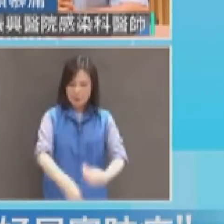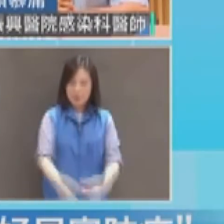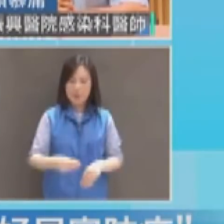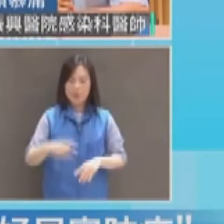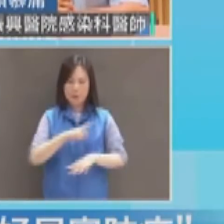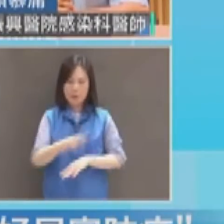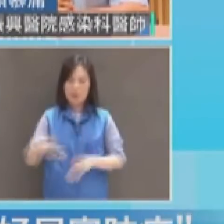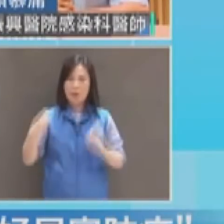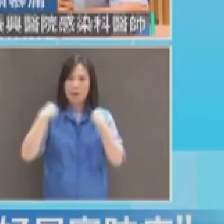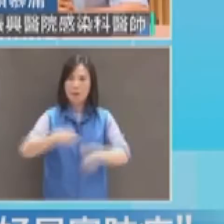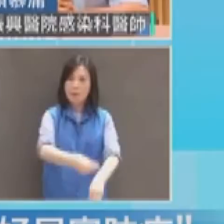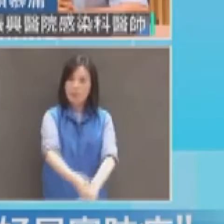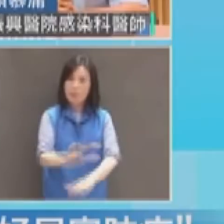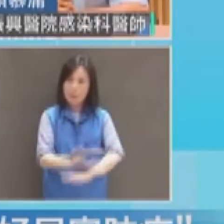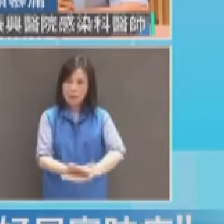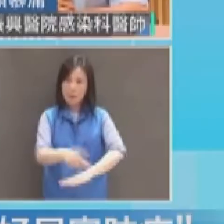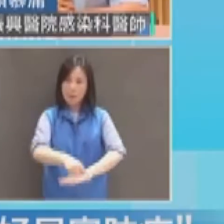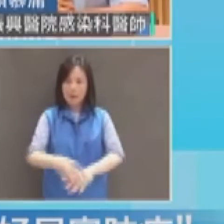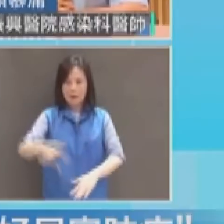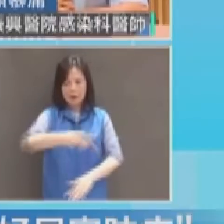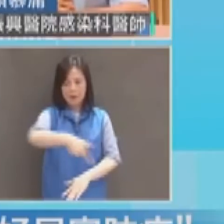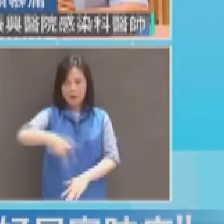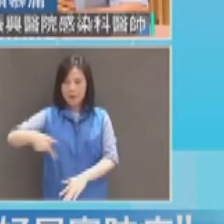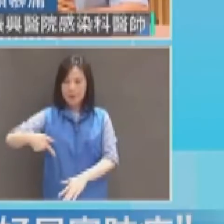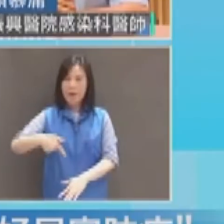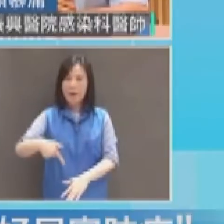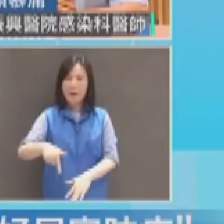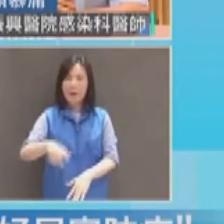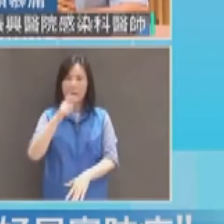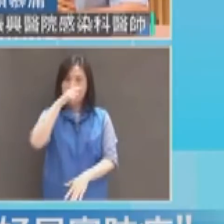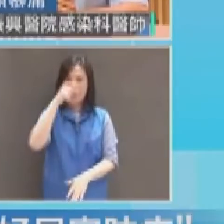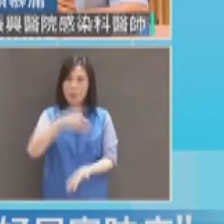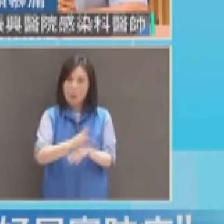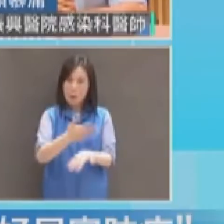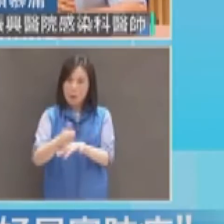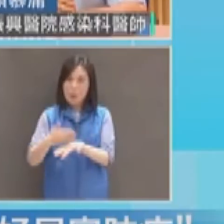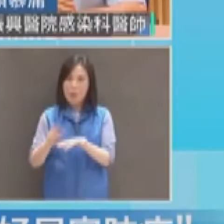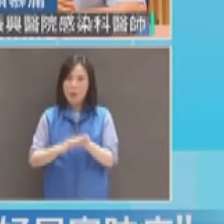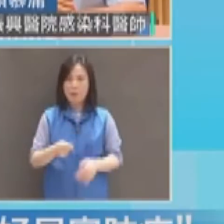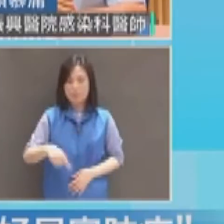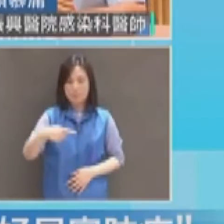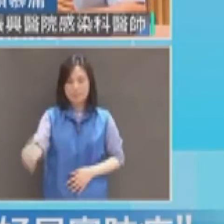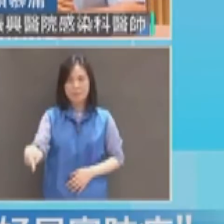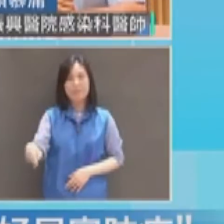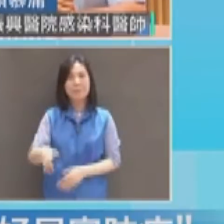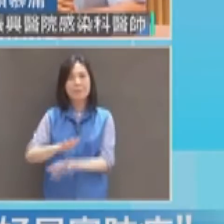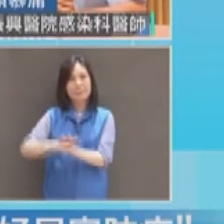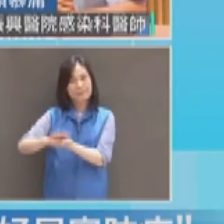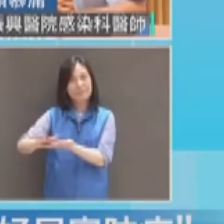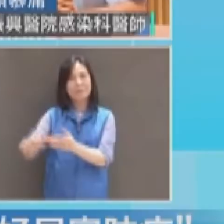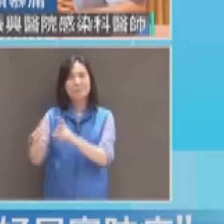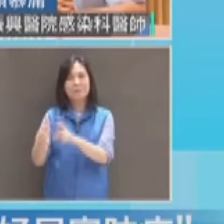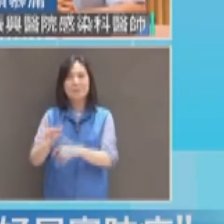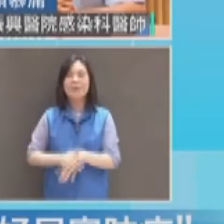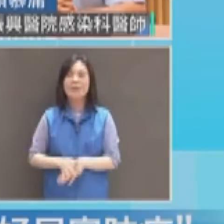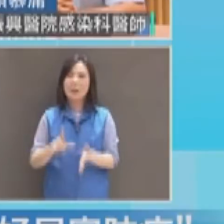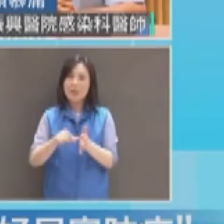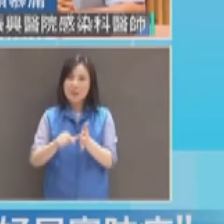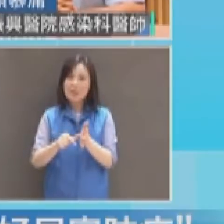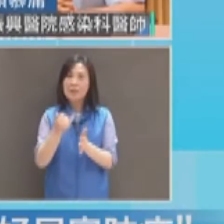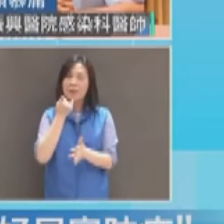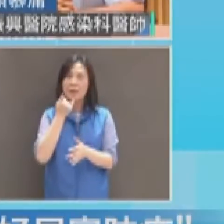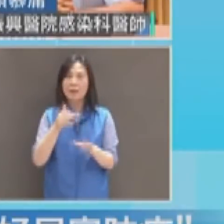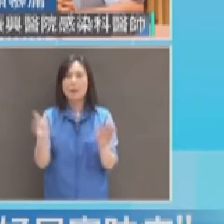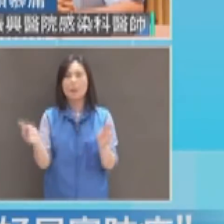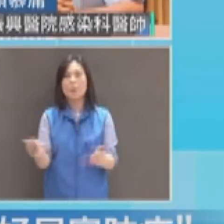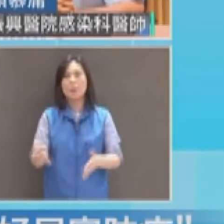物背包，那这些都要除污，用酒精或者这个次氯酸水都可以。最后时间可以治愈一切， time can